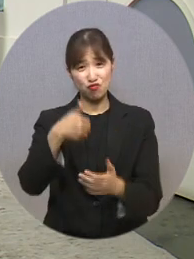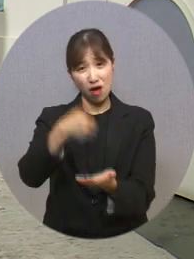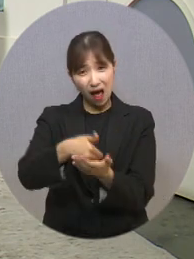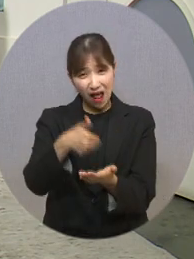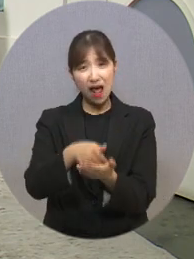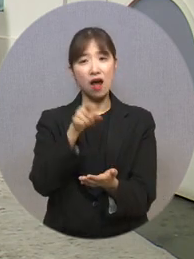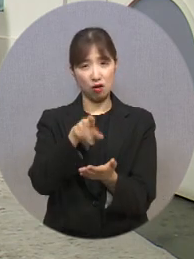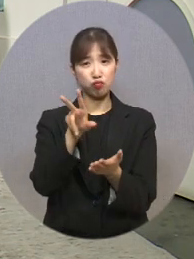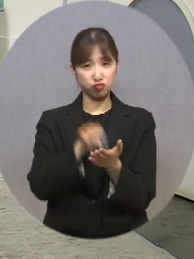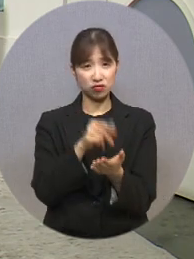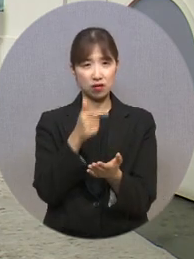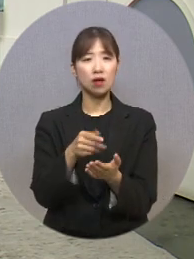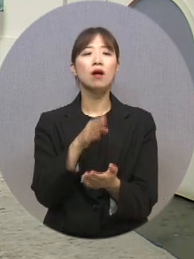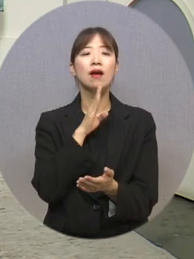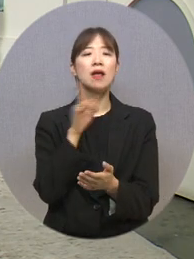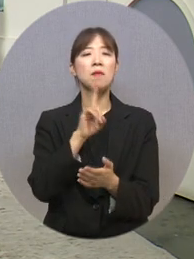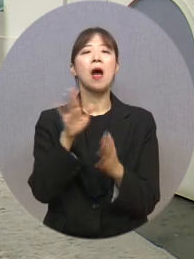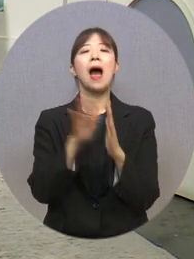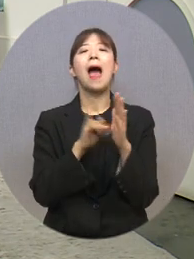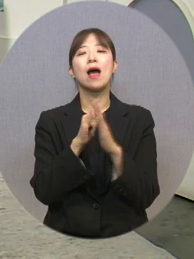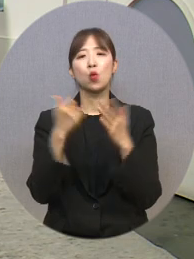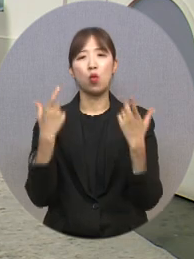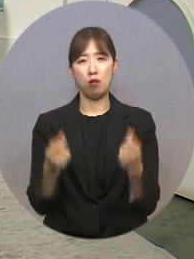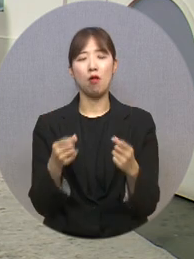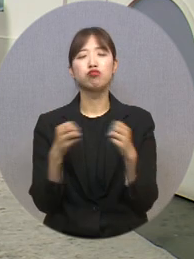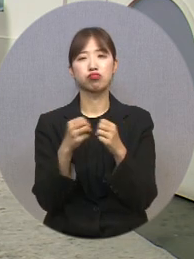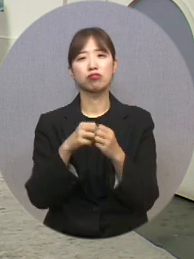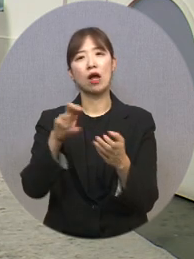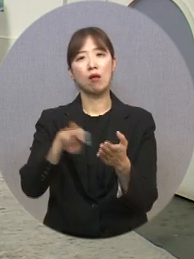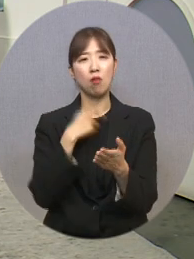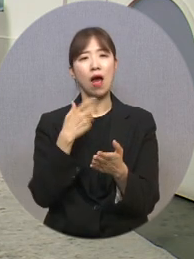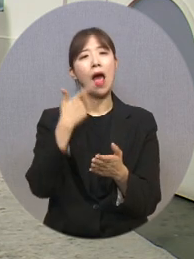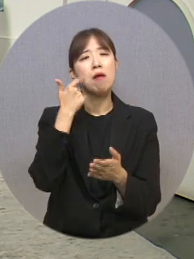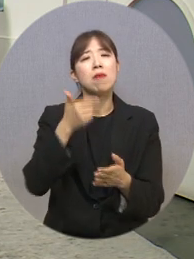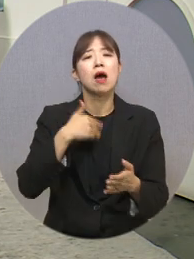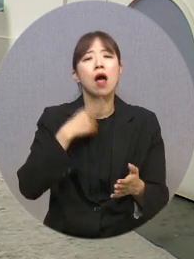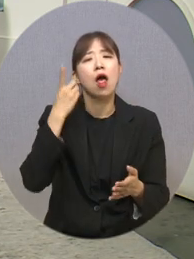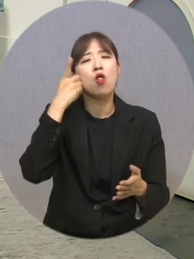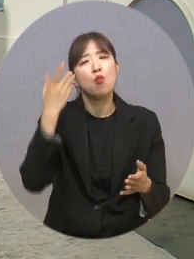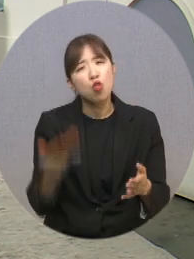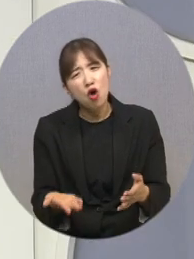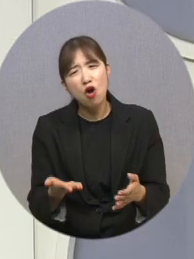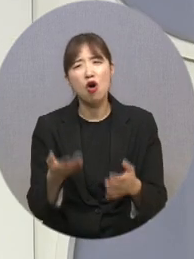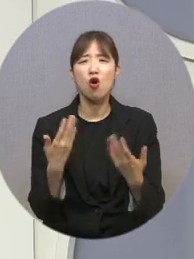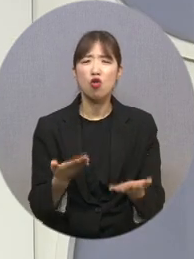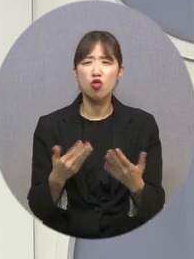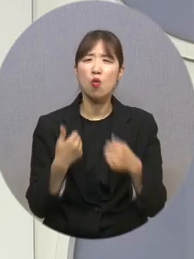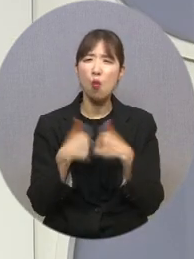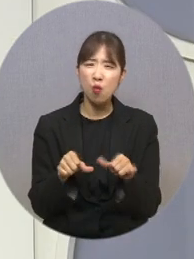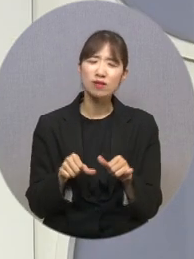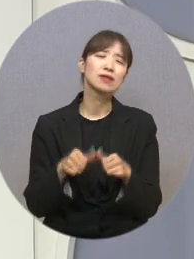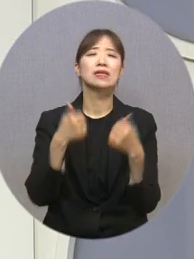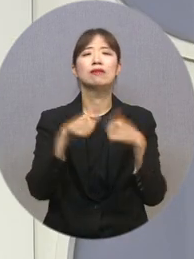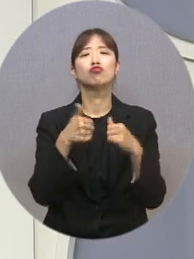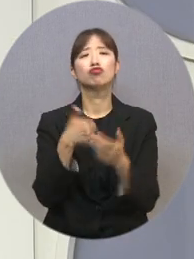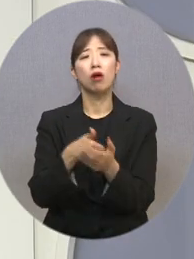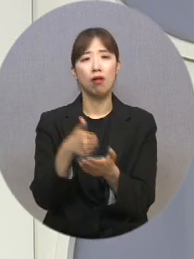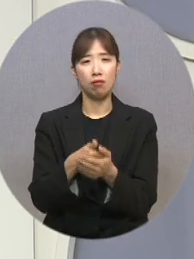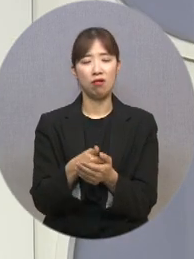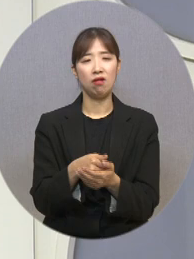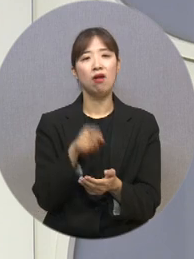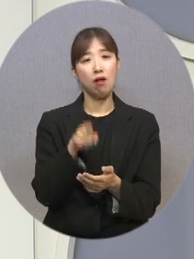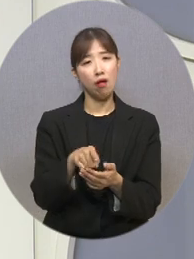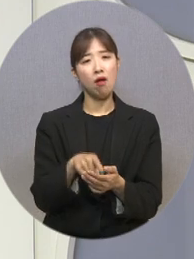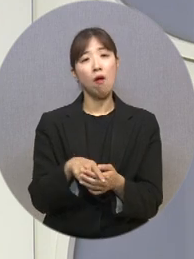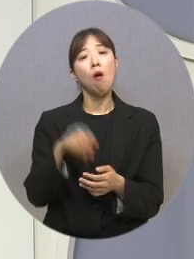문제가 있고. 네, 그러니까 가족인 것처럼 아까처럼 문자 이렇게 보내가지고 아빠 나 이렇게 휴대폰 떨어뜨렸다 이렇게. 아. 해가지고 신분증 그분처럼 근데 이게